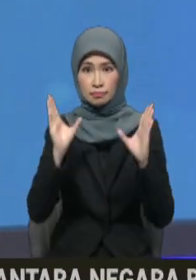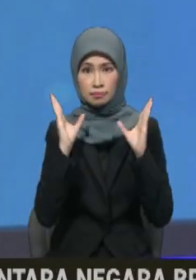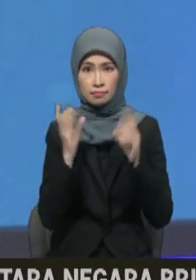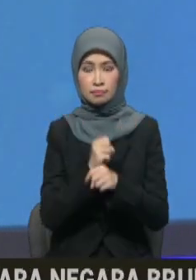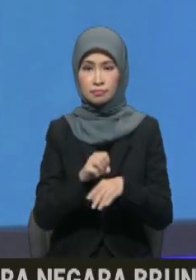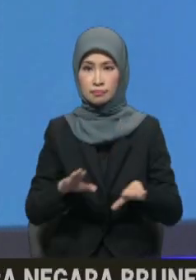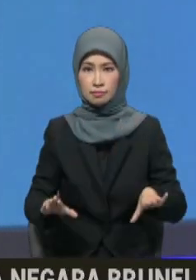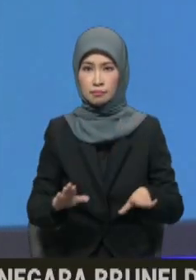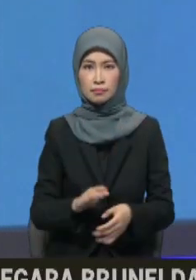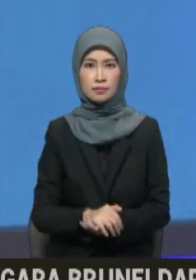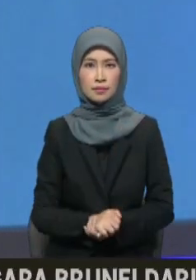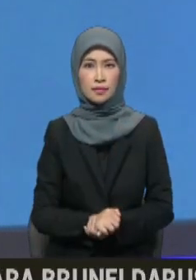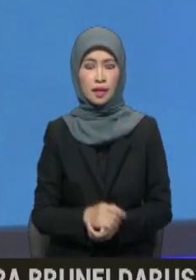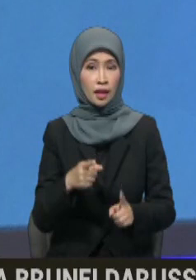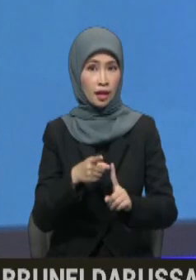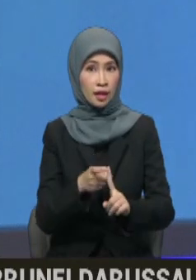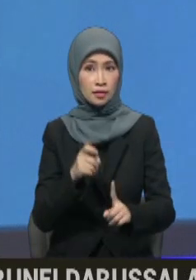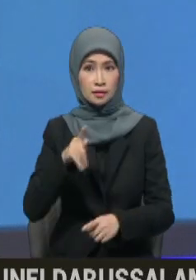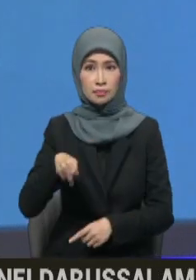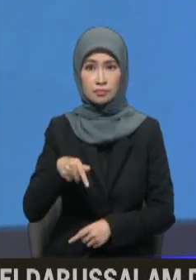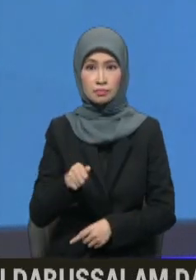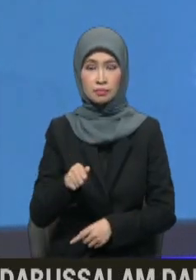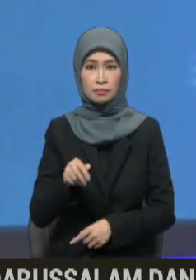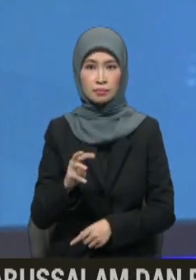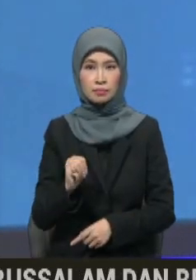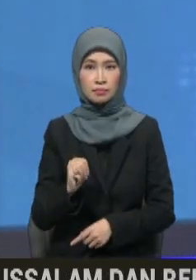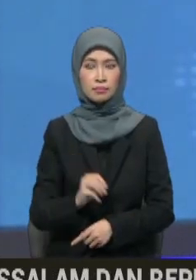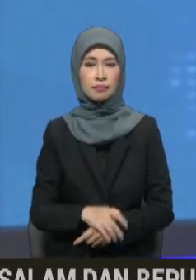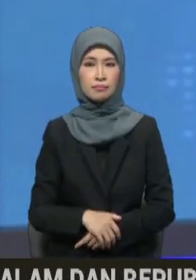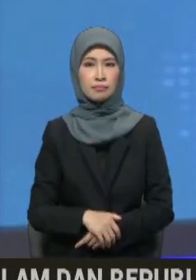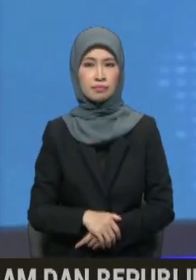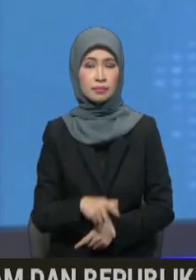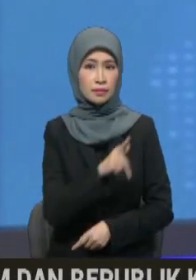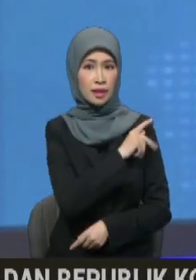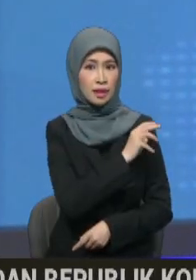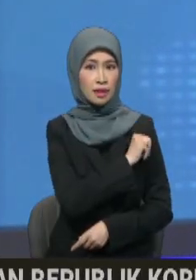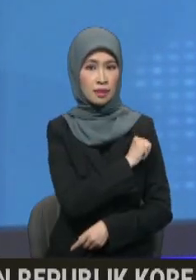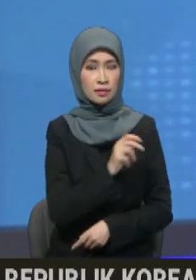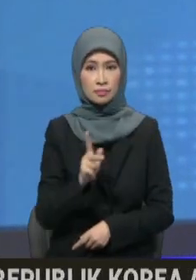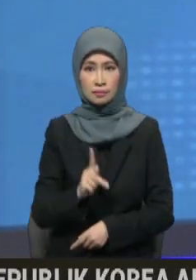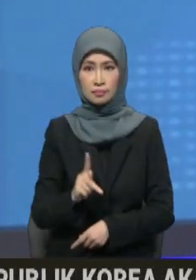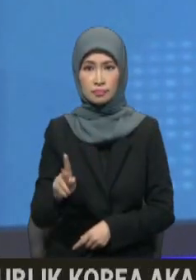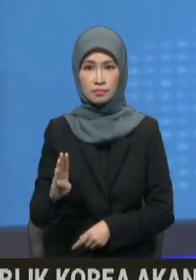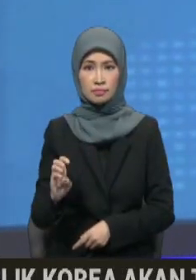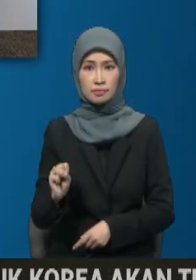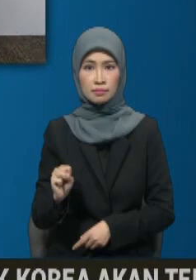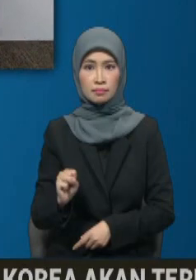Brunei Darussalam melalui jabatan pembangunan masyarakat Kementerian Kebudayaan belia dan